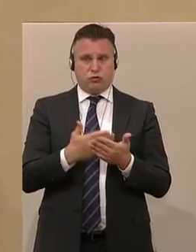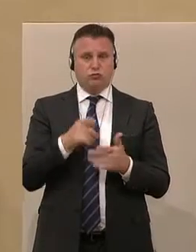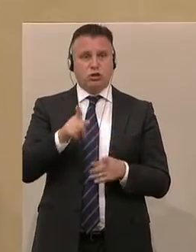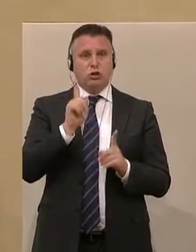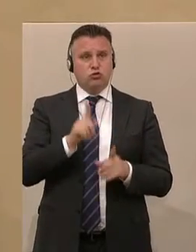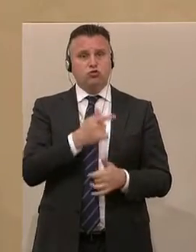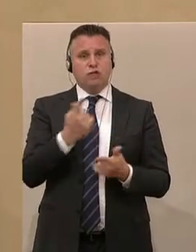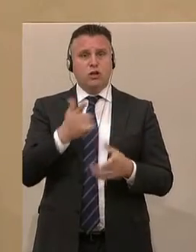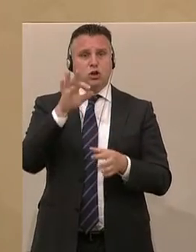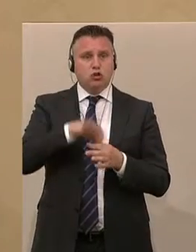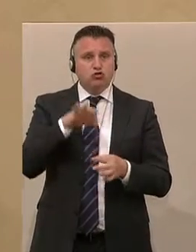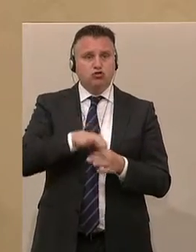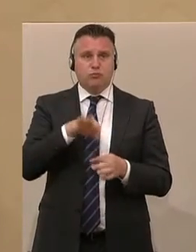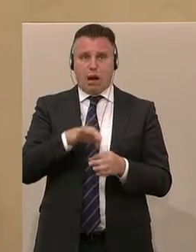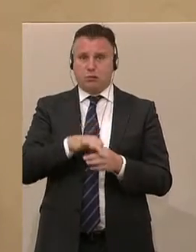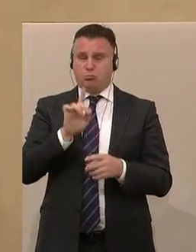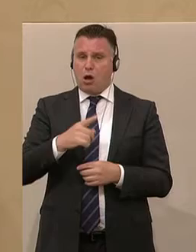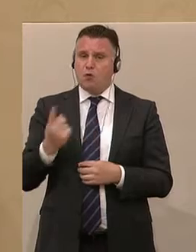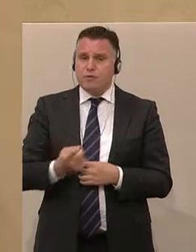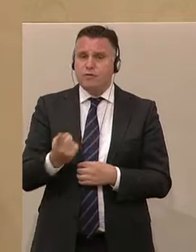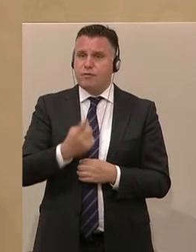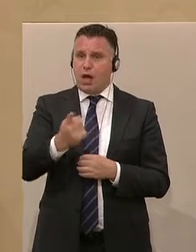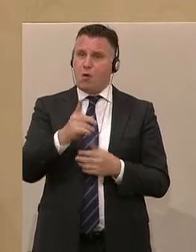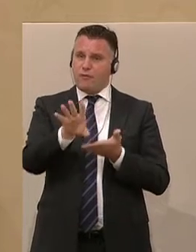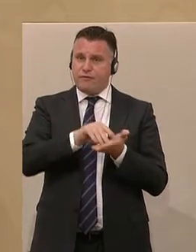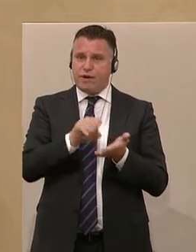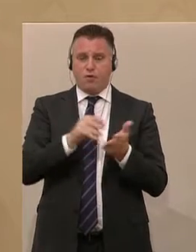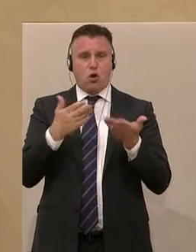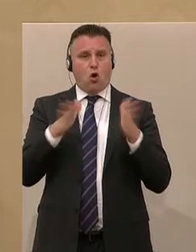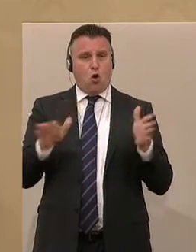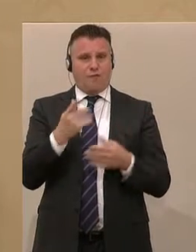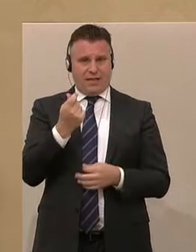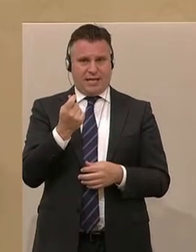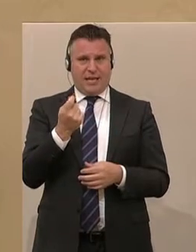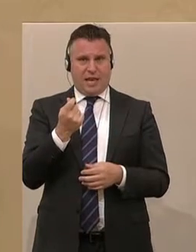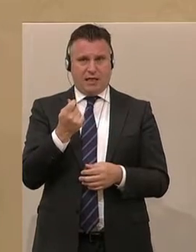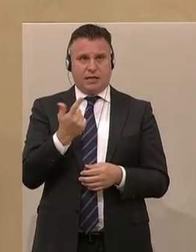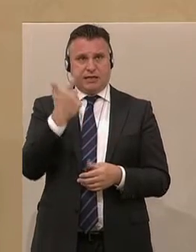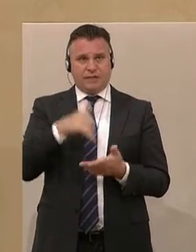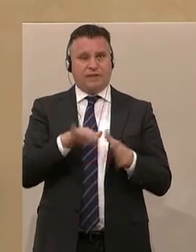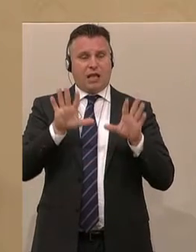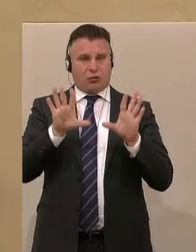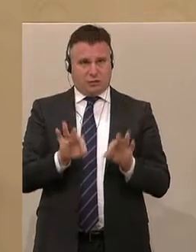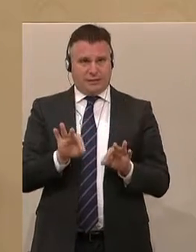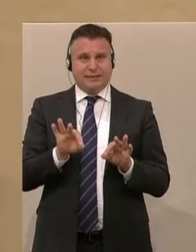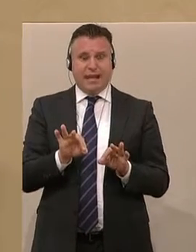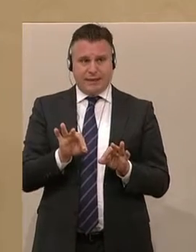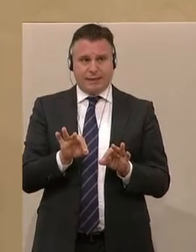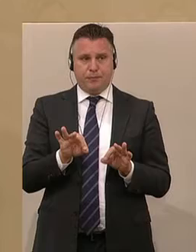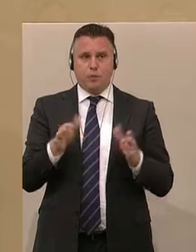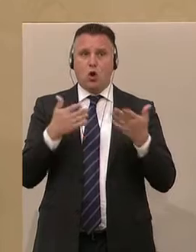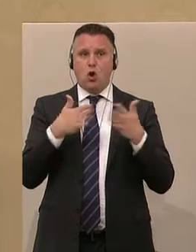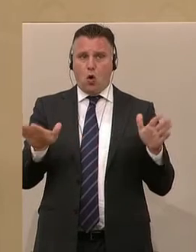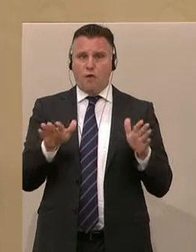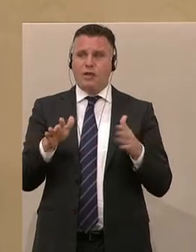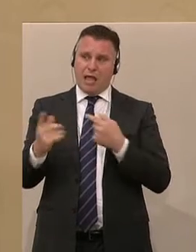um sparsame und nachhaltige Verwendung öffentlicher Mittel. 2010 betrug der Anteil des